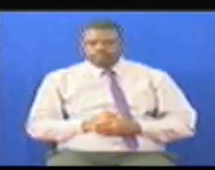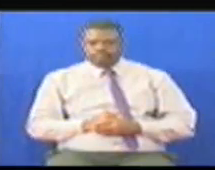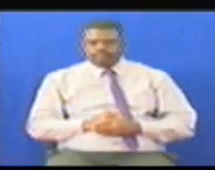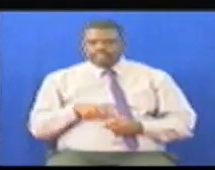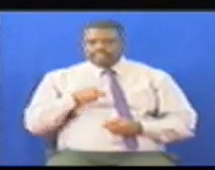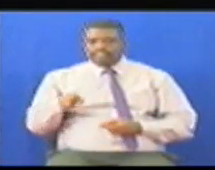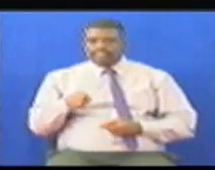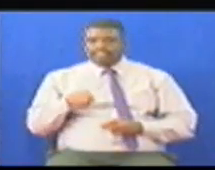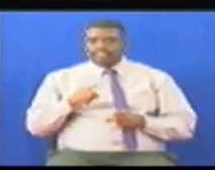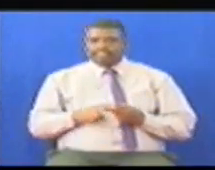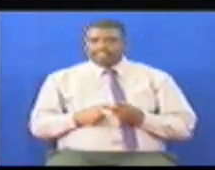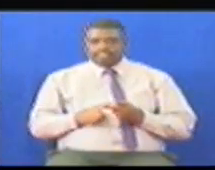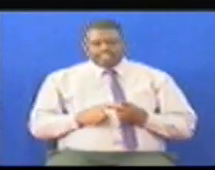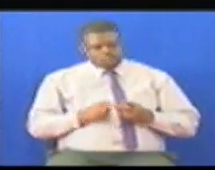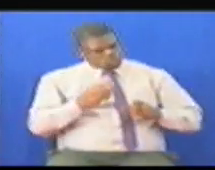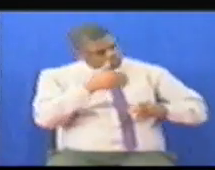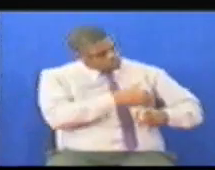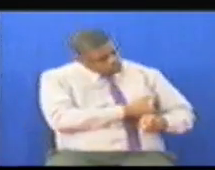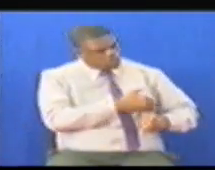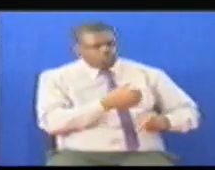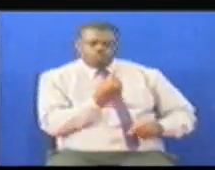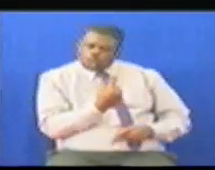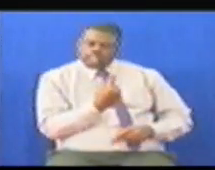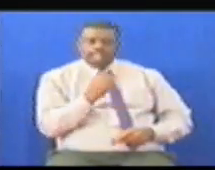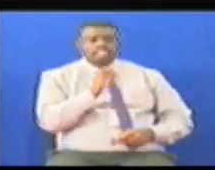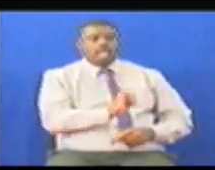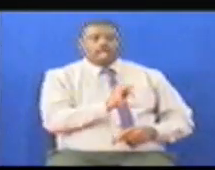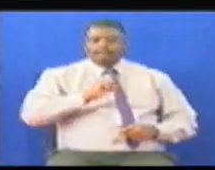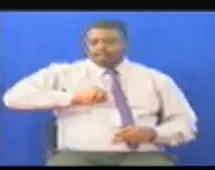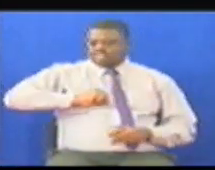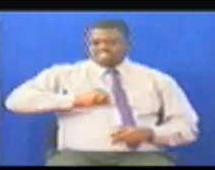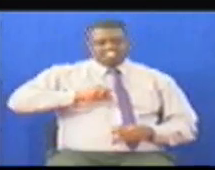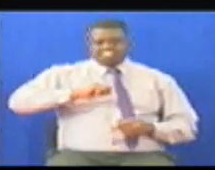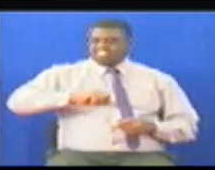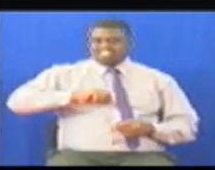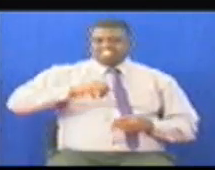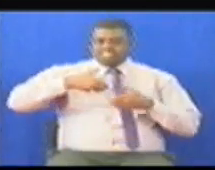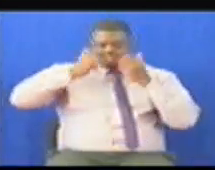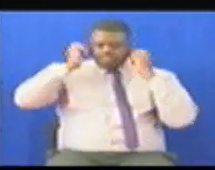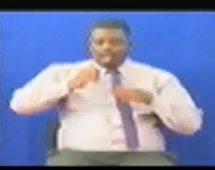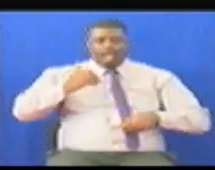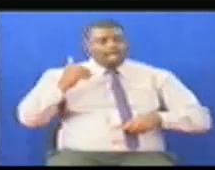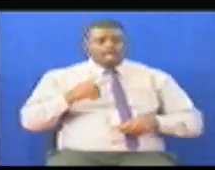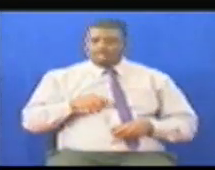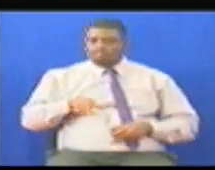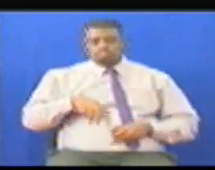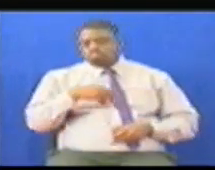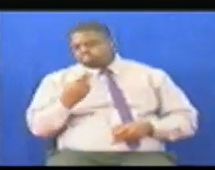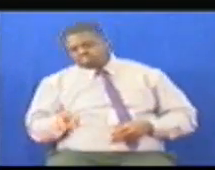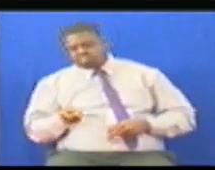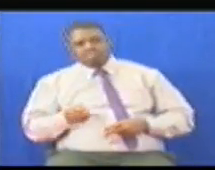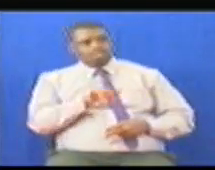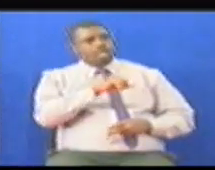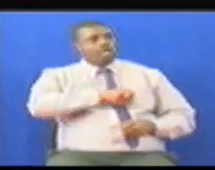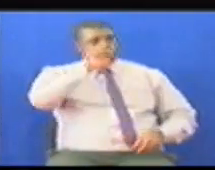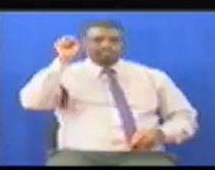Tunaelekea kukosa ubingwa, lakini kwa tabia na mila zetu za Yanga, afadhali ukose ubingwa kuliko kutomfunga